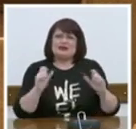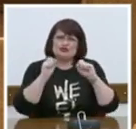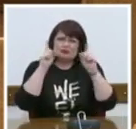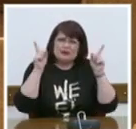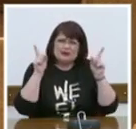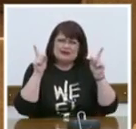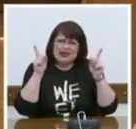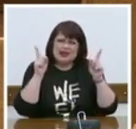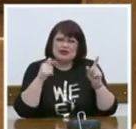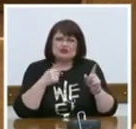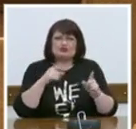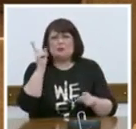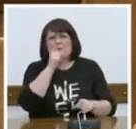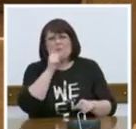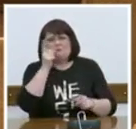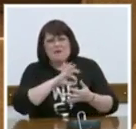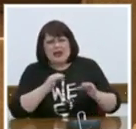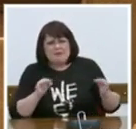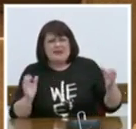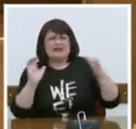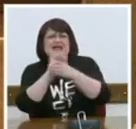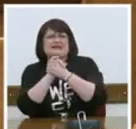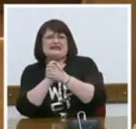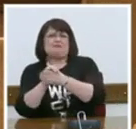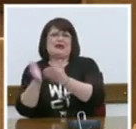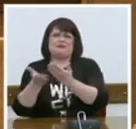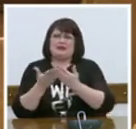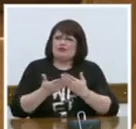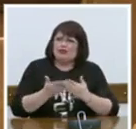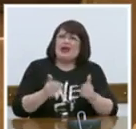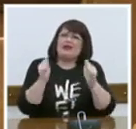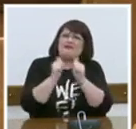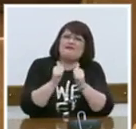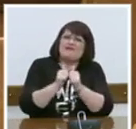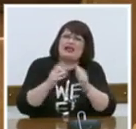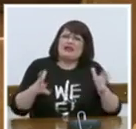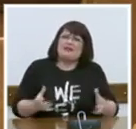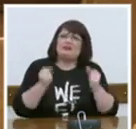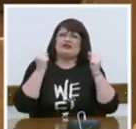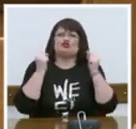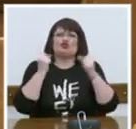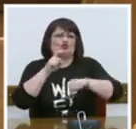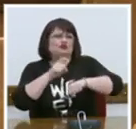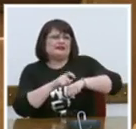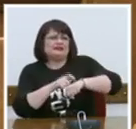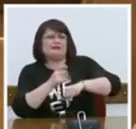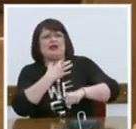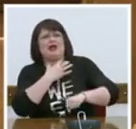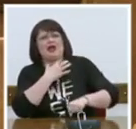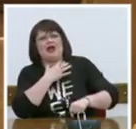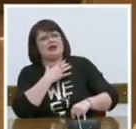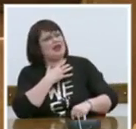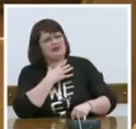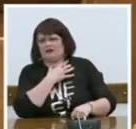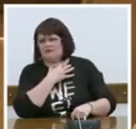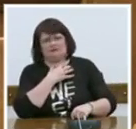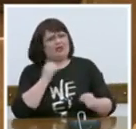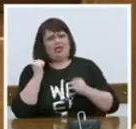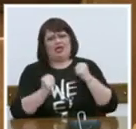με παραμύθια για συμμάχους που υποτίθεται πως θα μας σώσουν στην κατάλληλη στιγμή και θα προστρέξουν προς